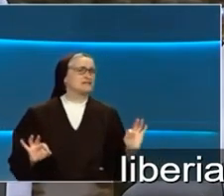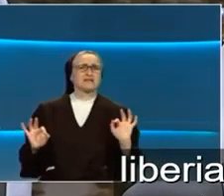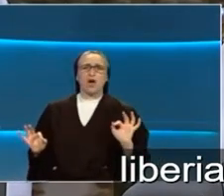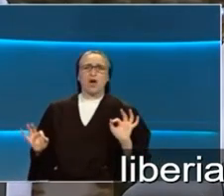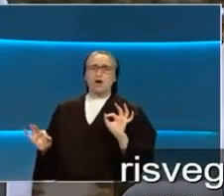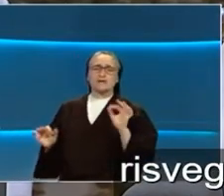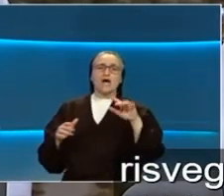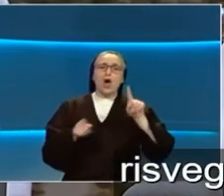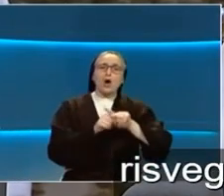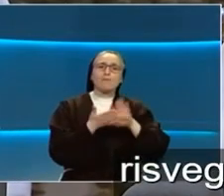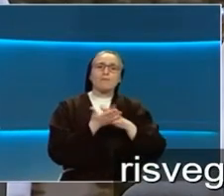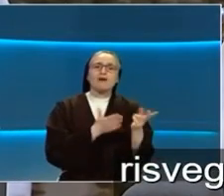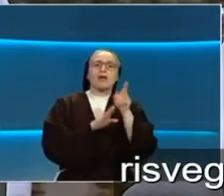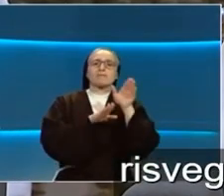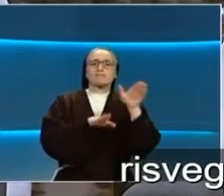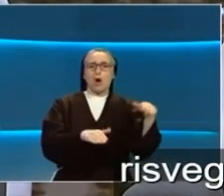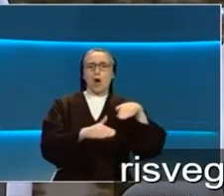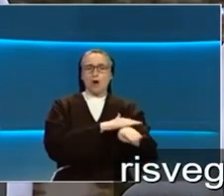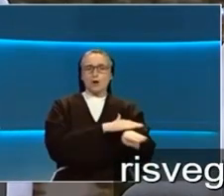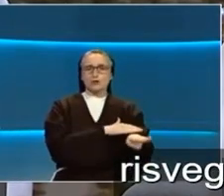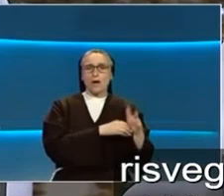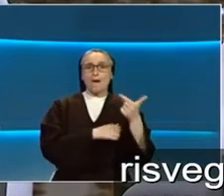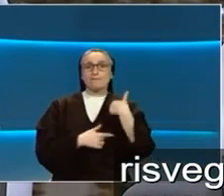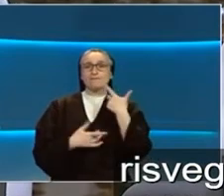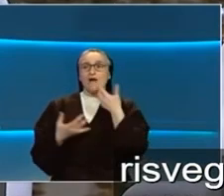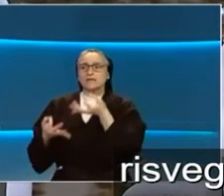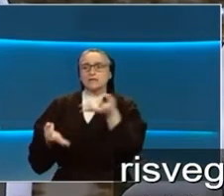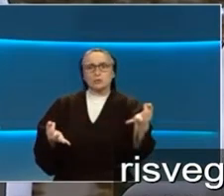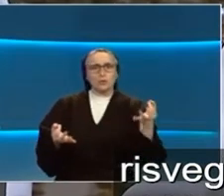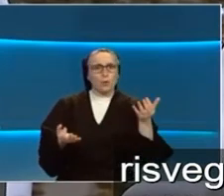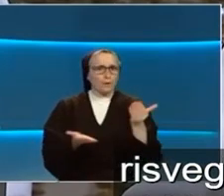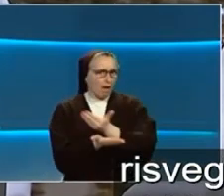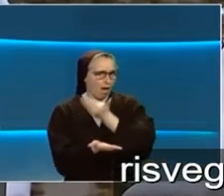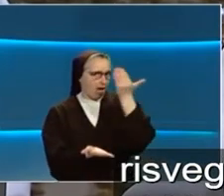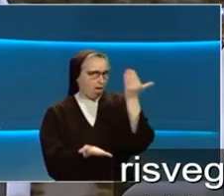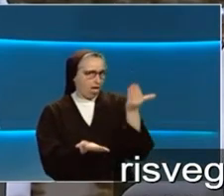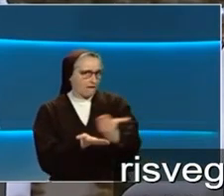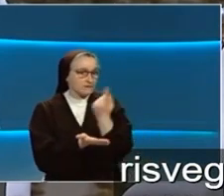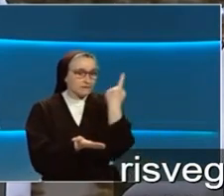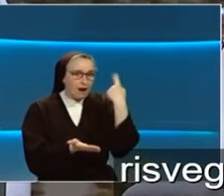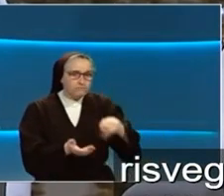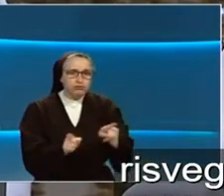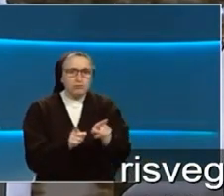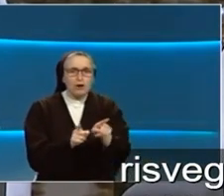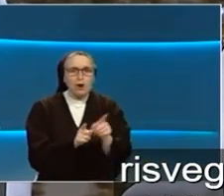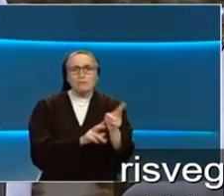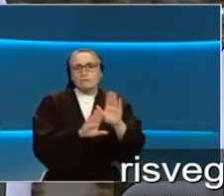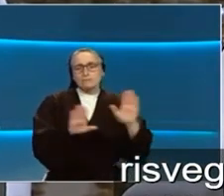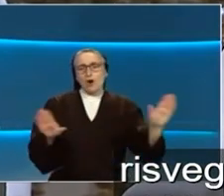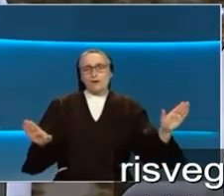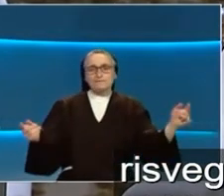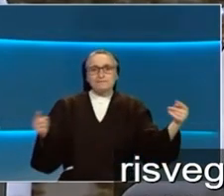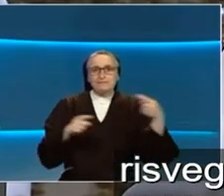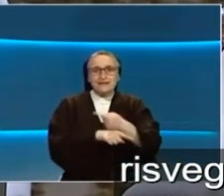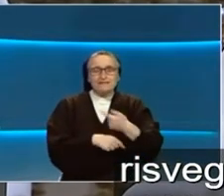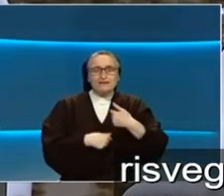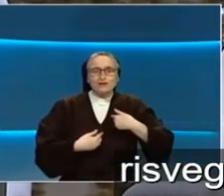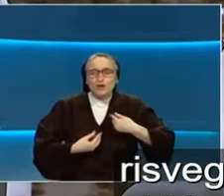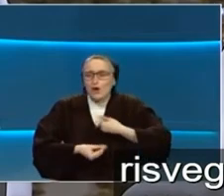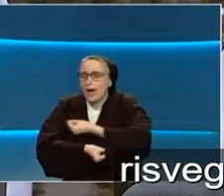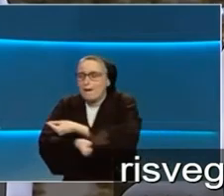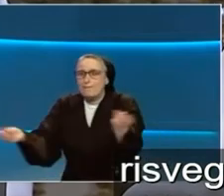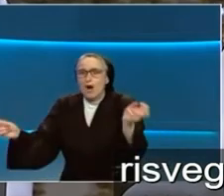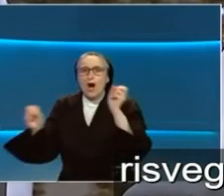때로는 방해하지 않고 더 이상 불편하게 하지 않게 그분을 조심스럽게 내려놓는 편안한 삶의 잠에서